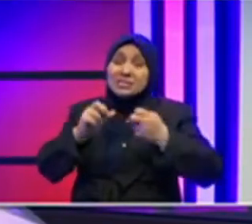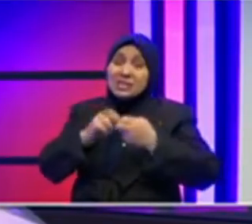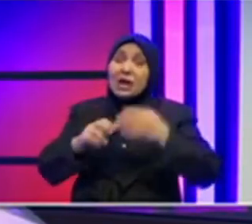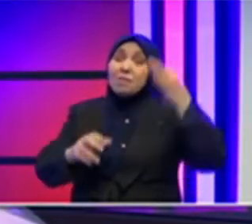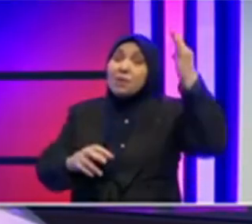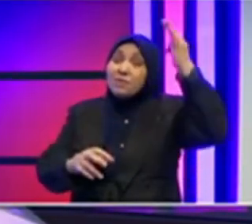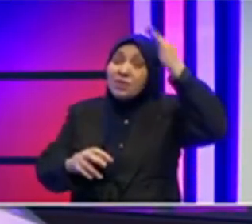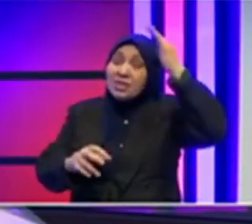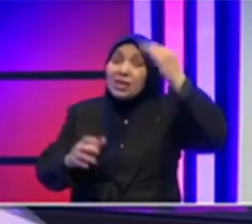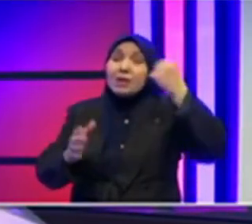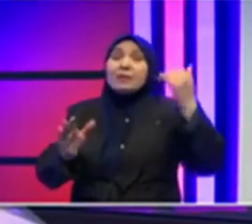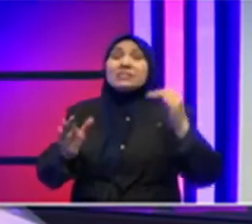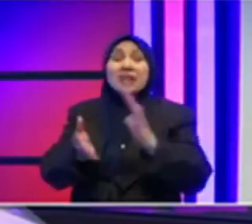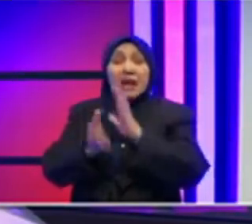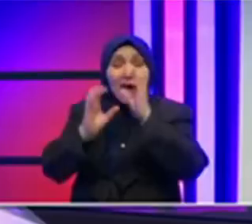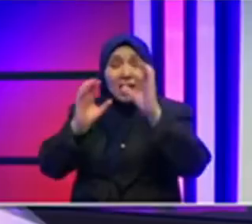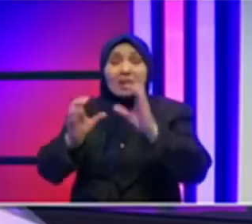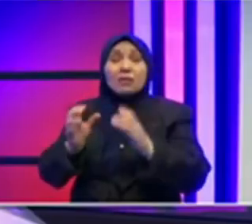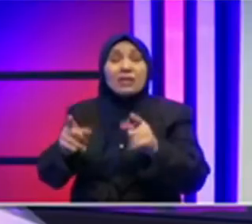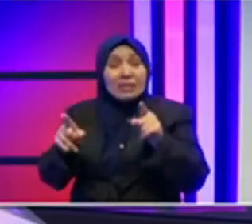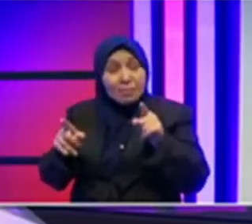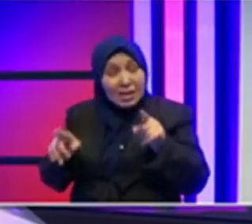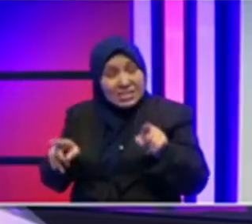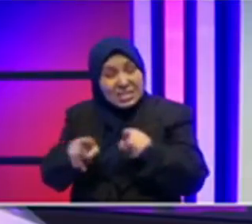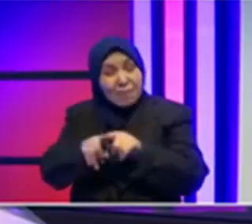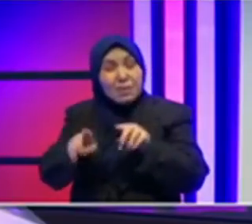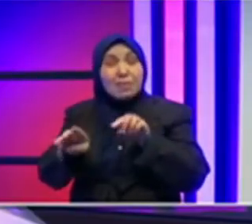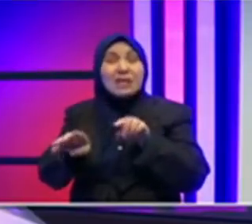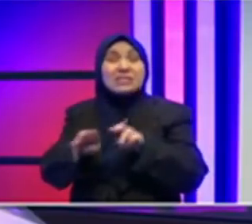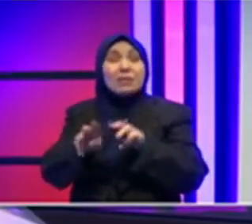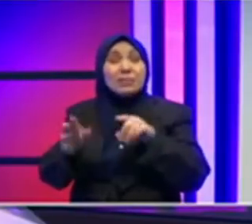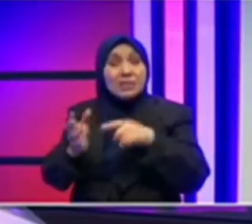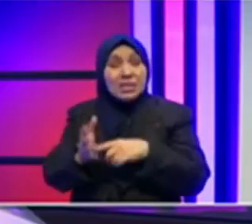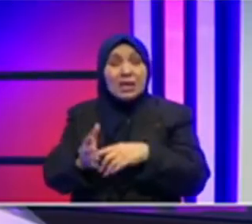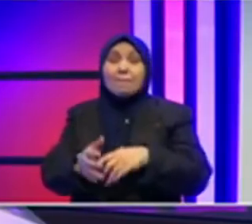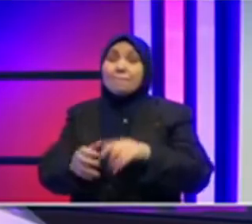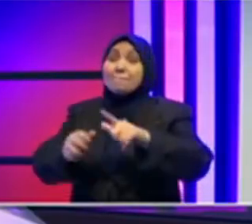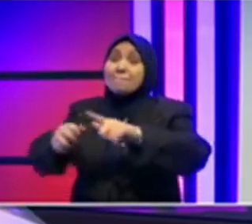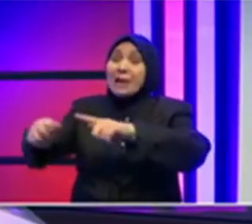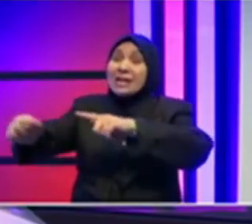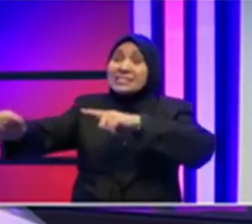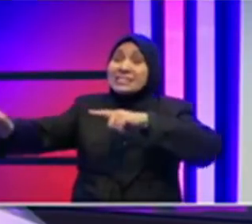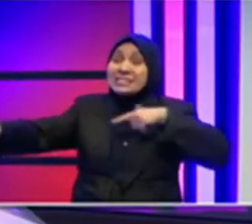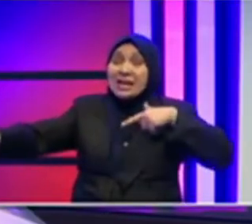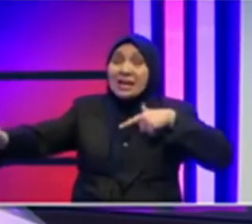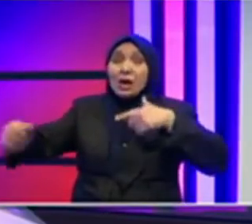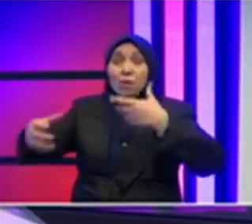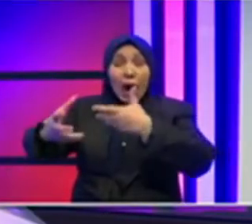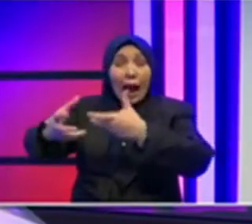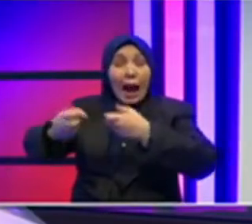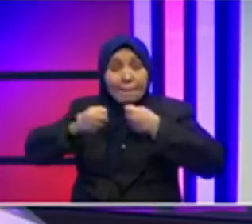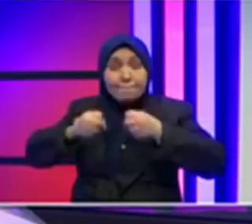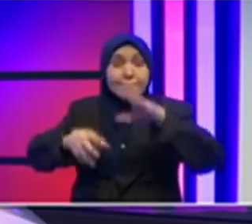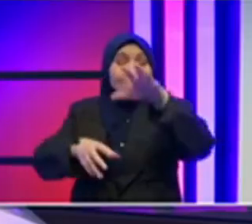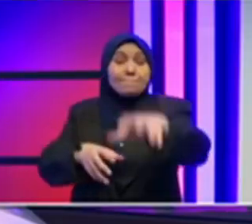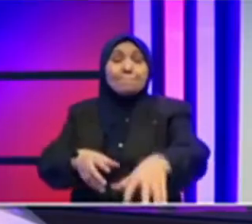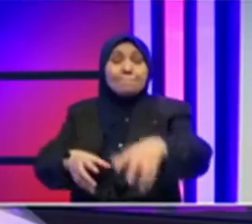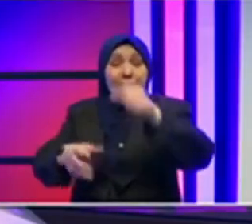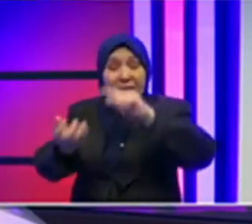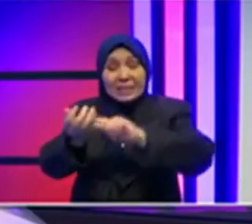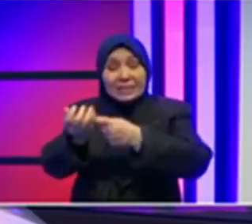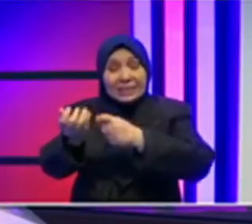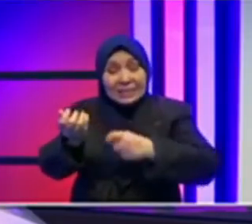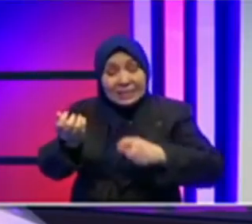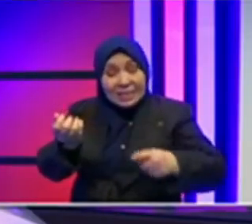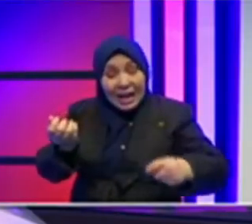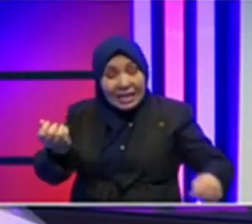begini, falyamdud bisababin, ya, iaitu panjangkan ataupun tarik tali, sabab itu maksudnya tali, ilas